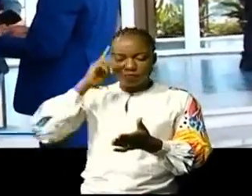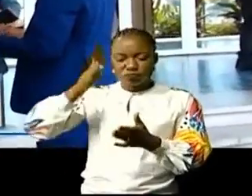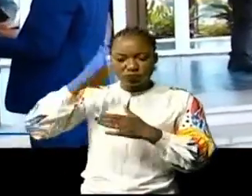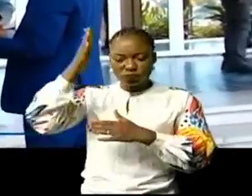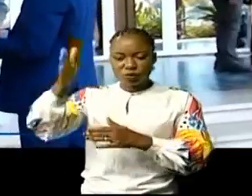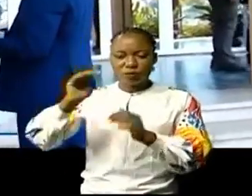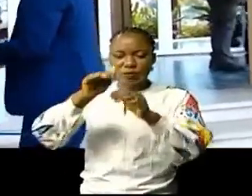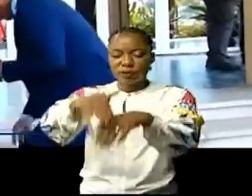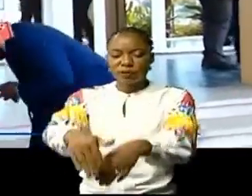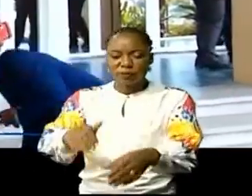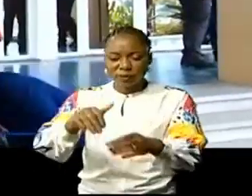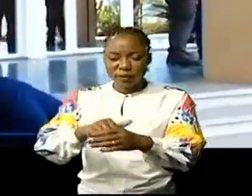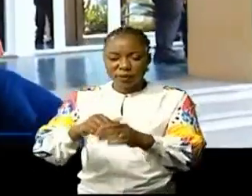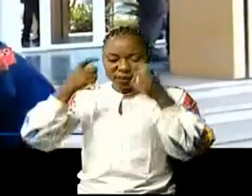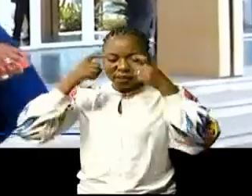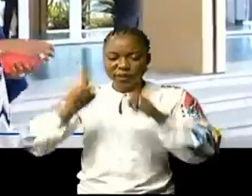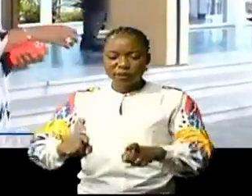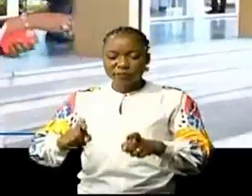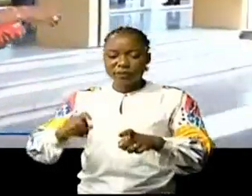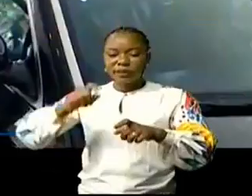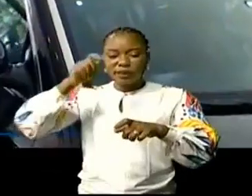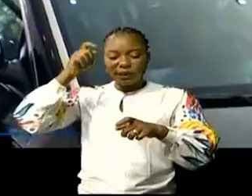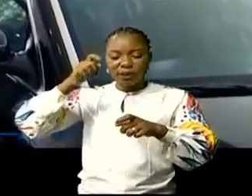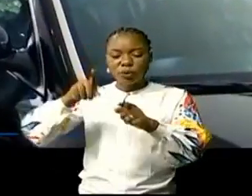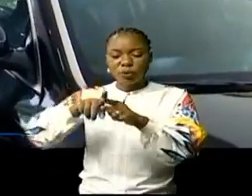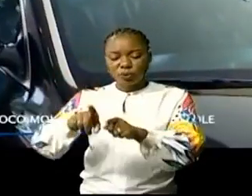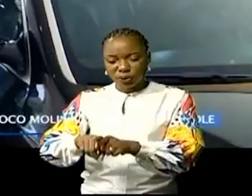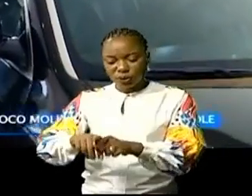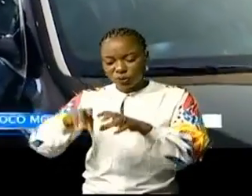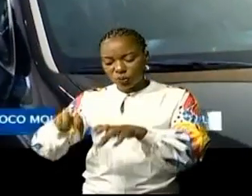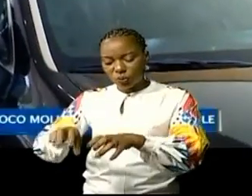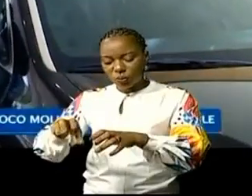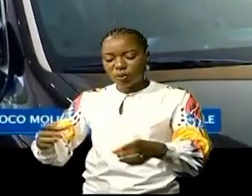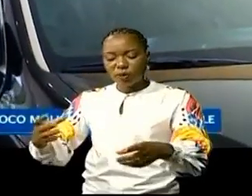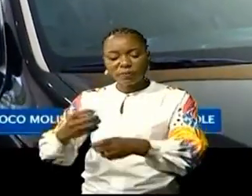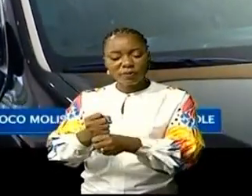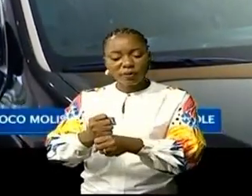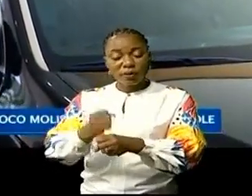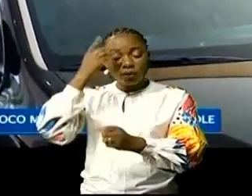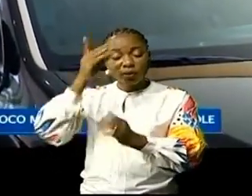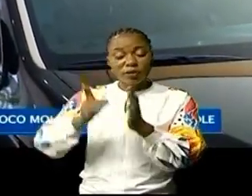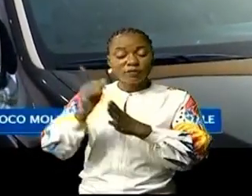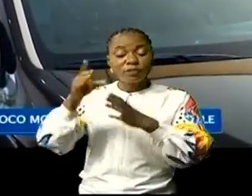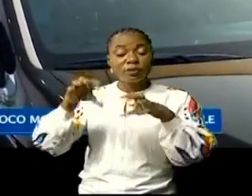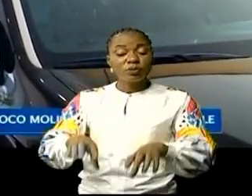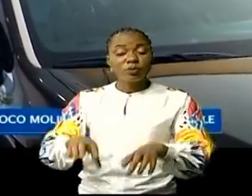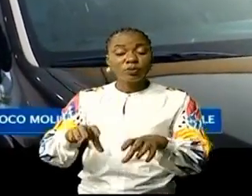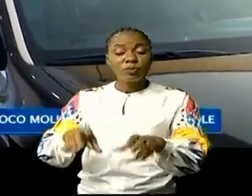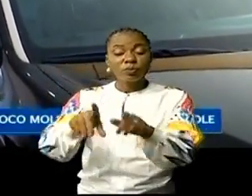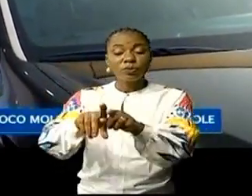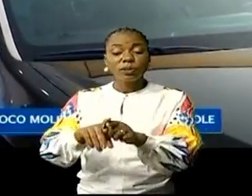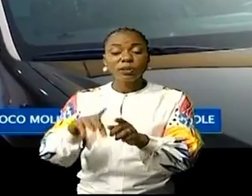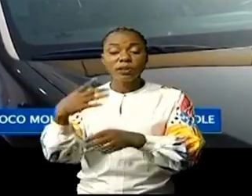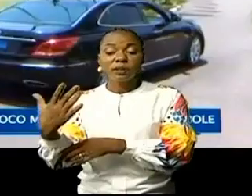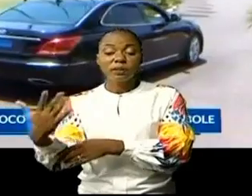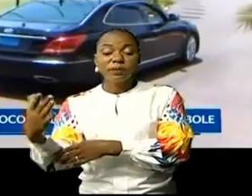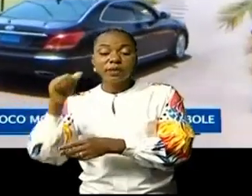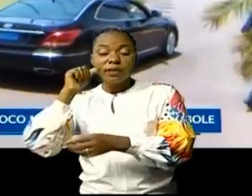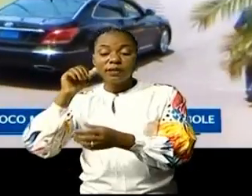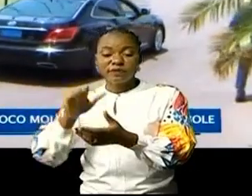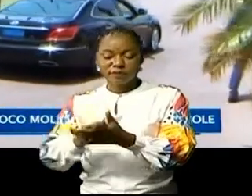engagement dans l'émergence de la RDC et de conclure l'émergence du Congo est entre les mains des femmes.